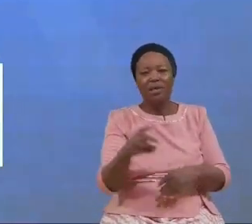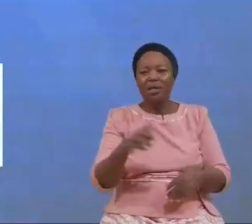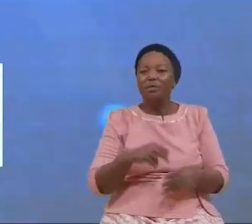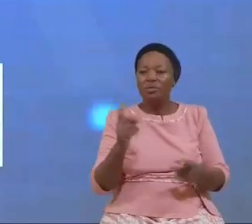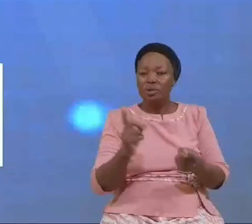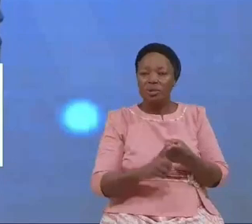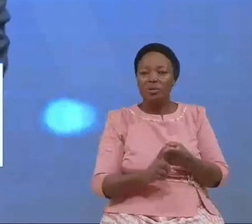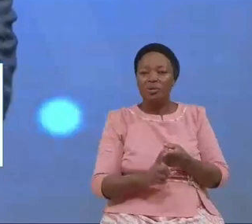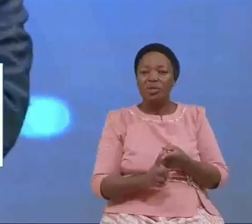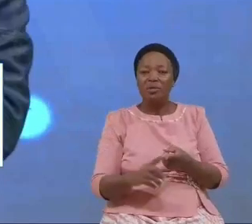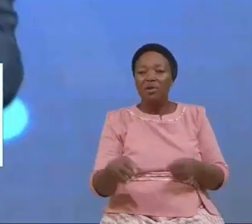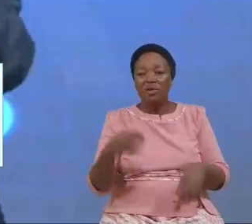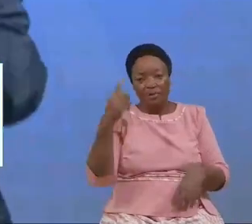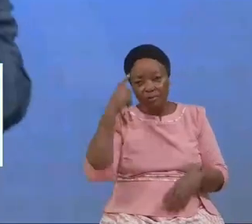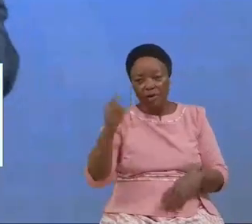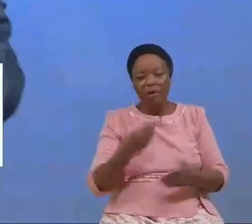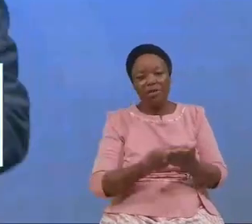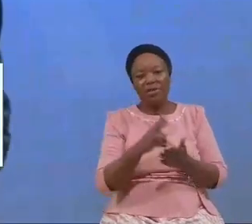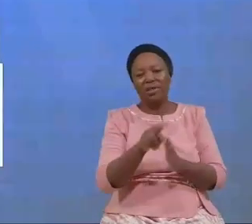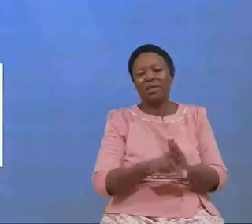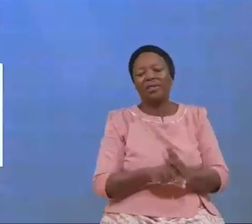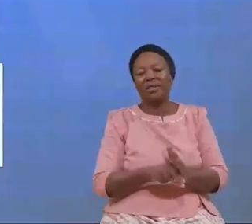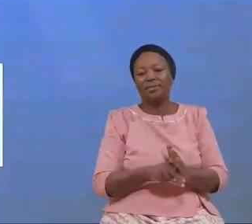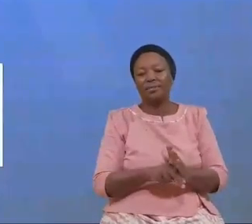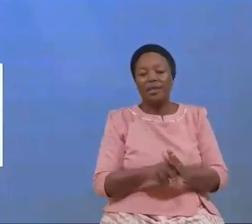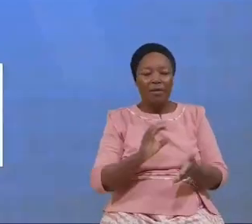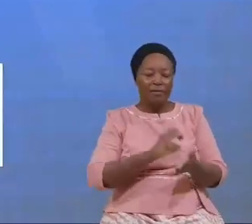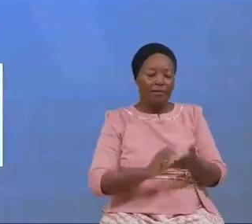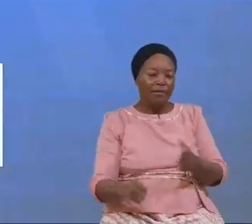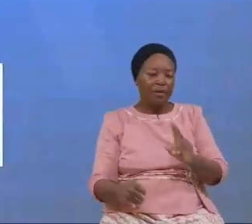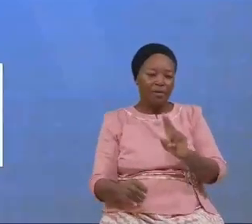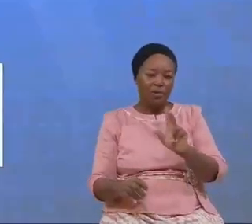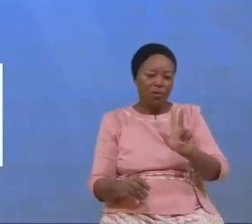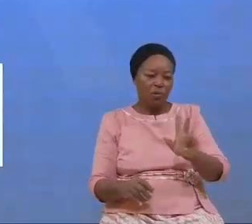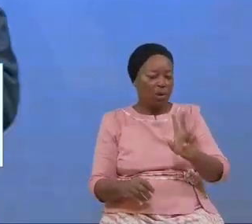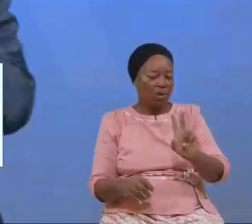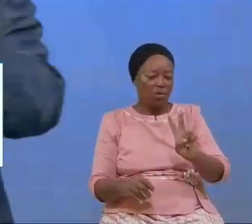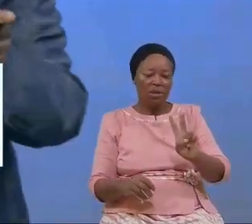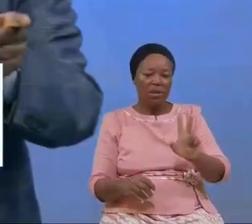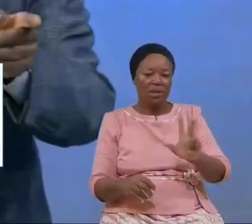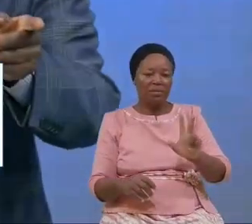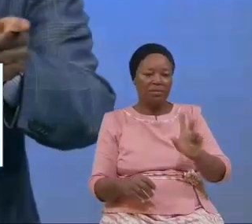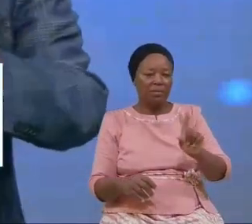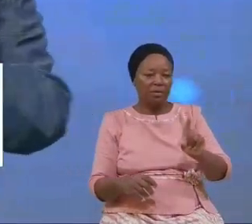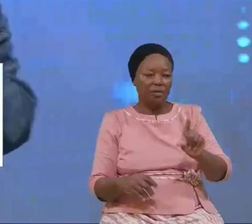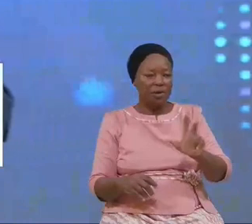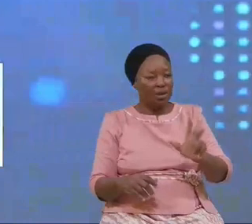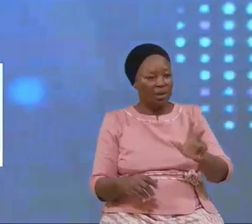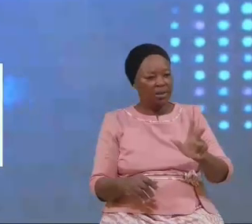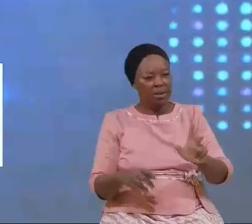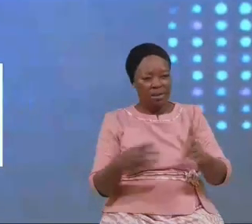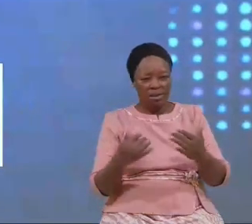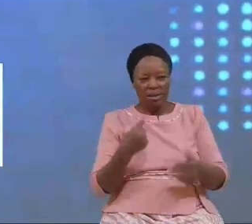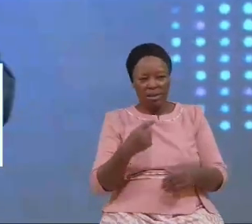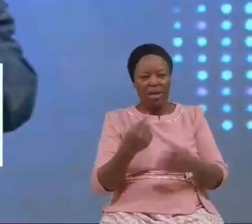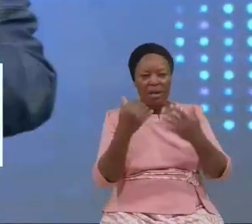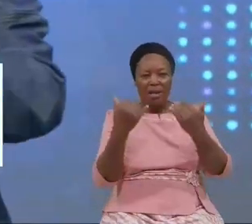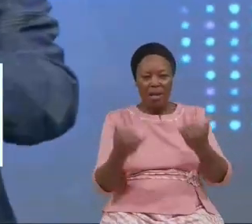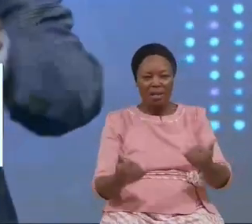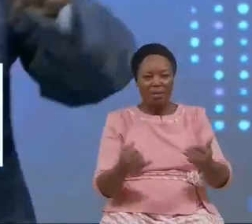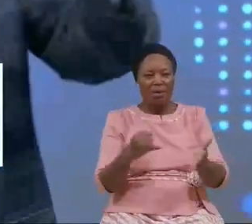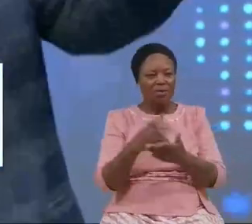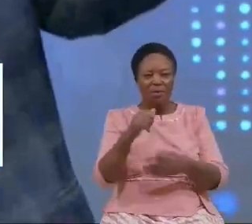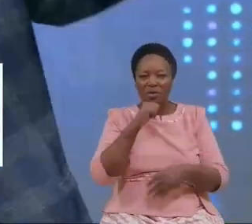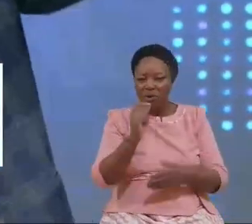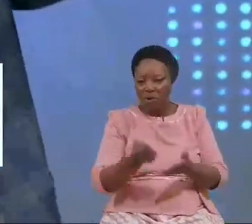considéré comme étant justice verset 23 mais ce n'est pas à cause de lui seul